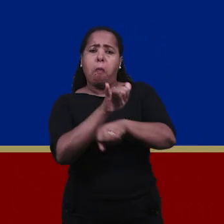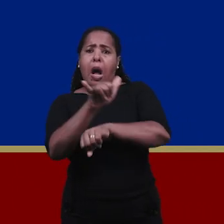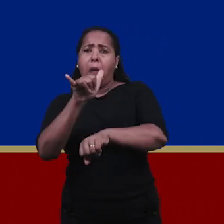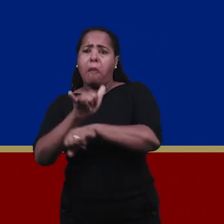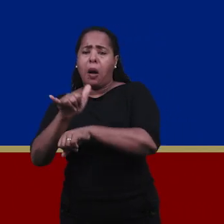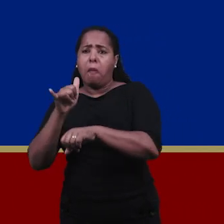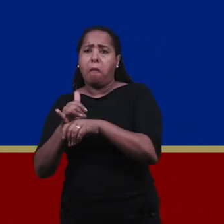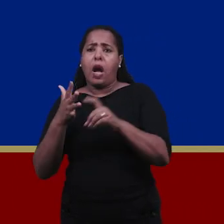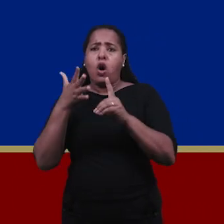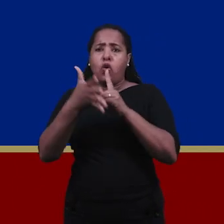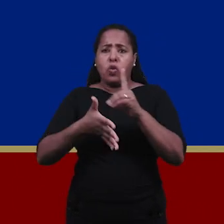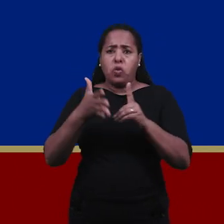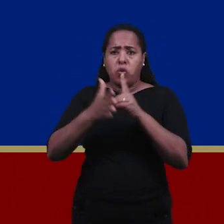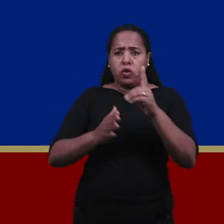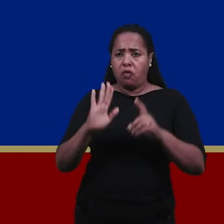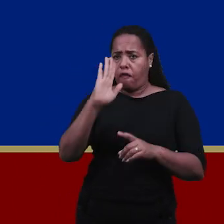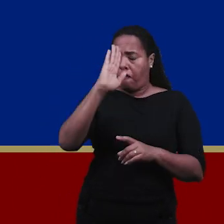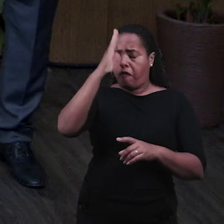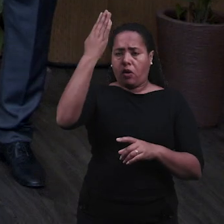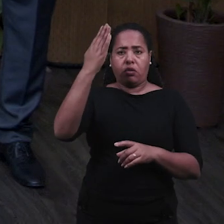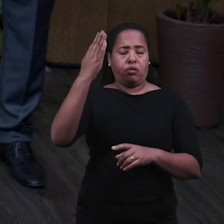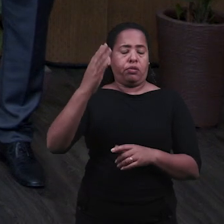vous trompant avec des faux discours.